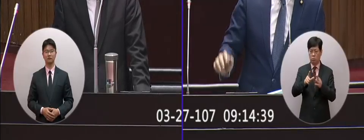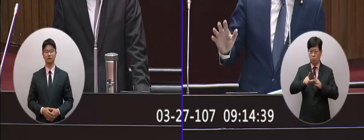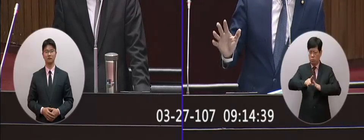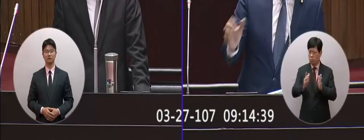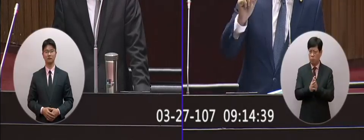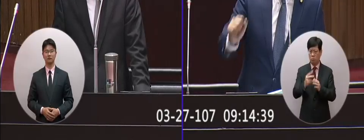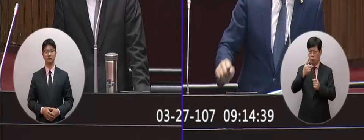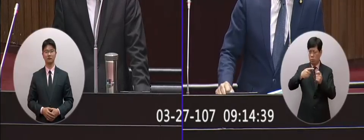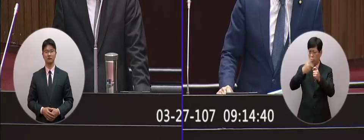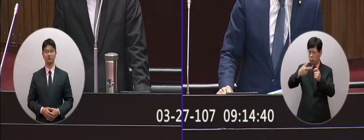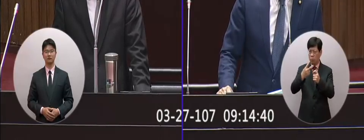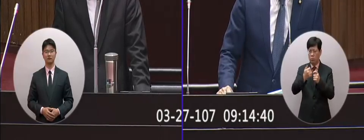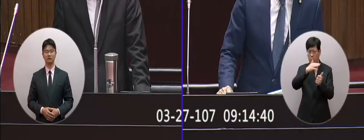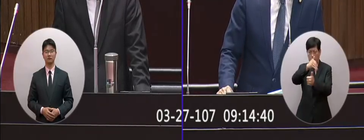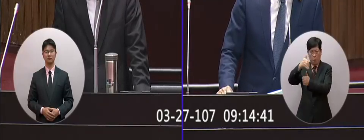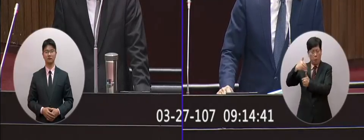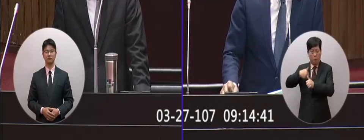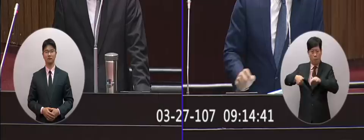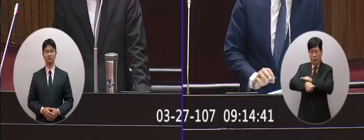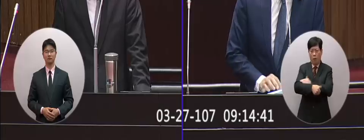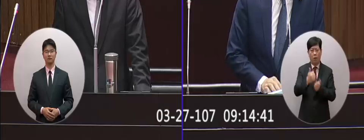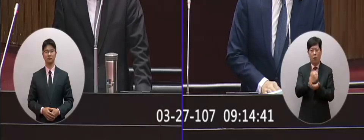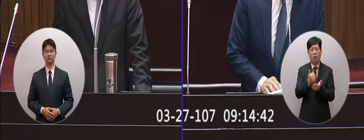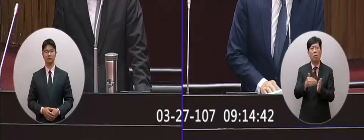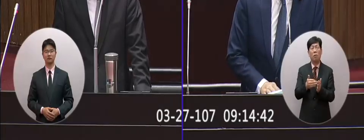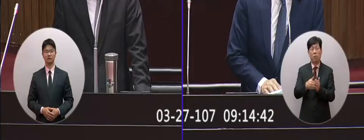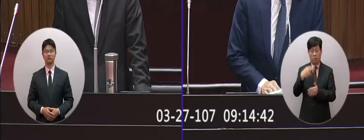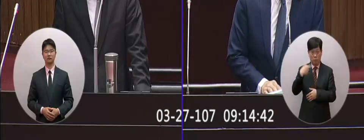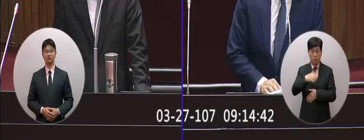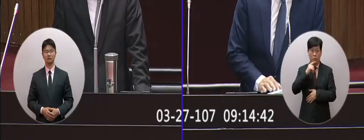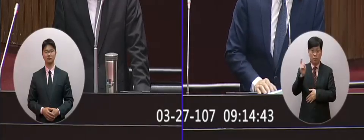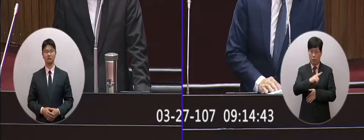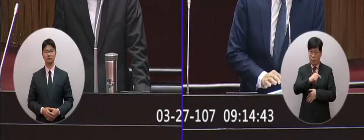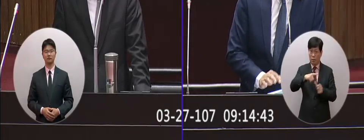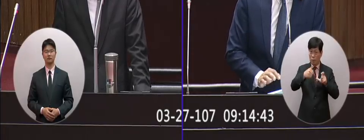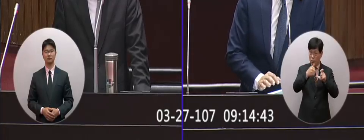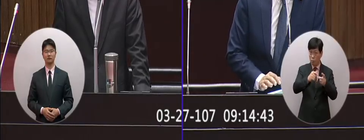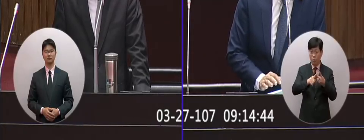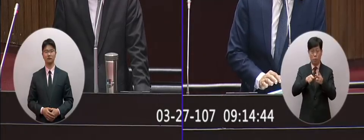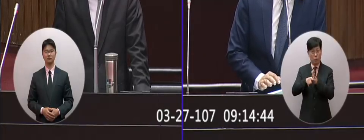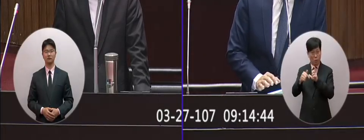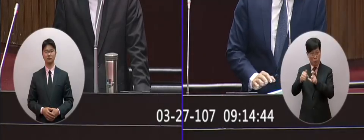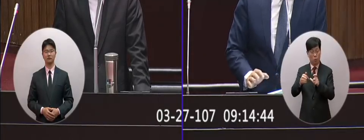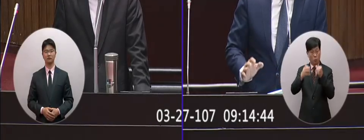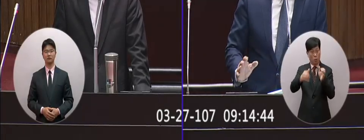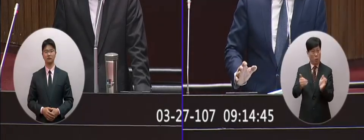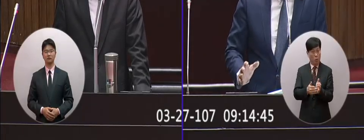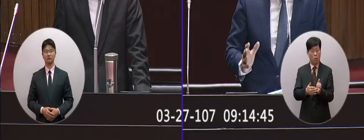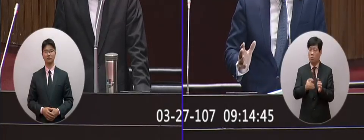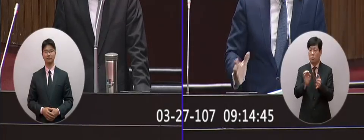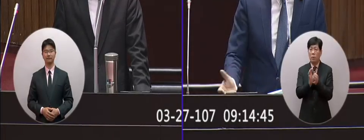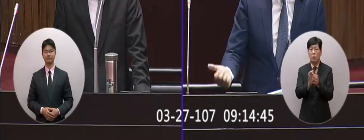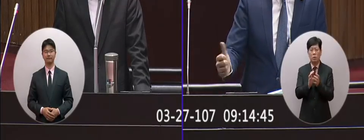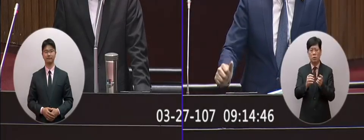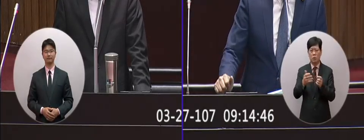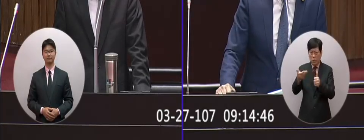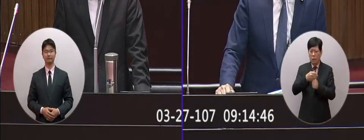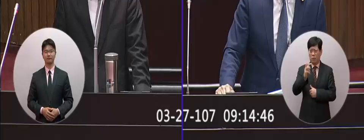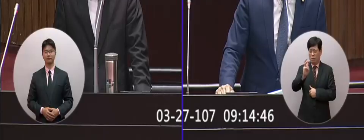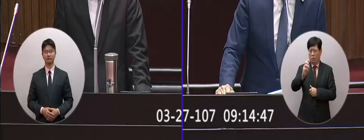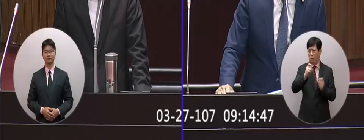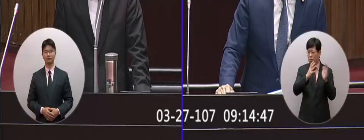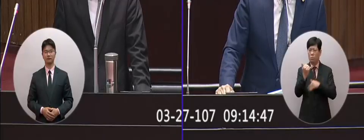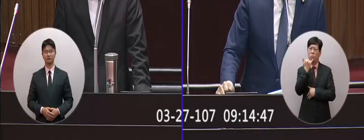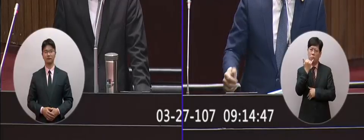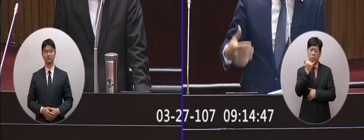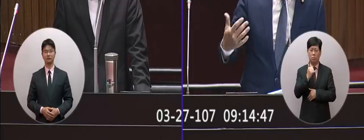一两年内就可以招商引资完毕。那即便有这个材料园区或者是这个专区进驻，他们说那不要给你不想就花30公顷